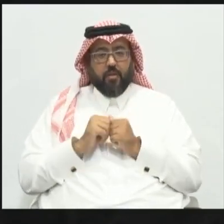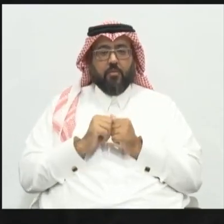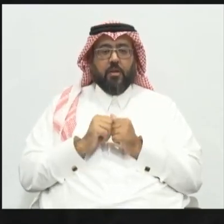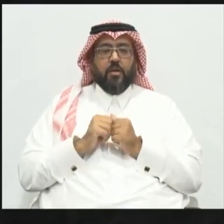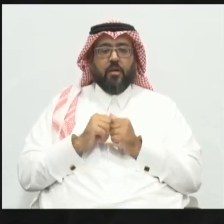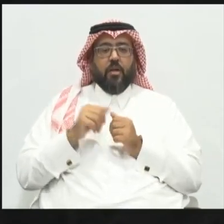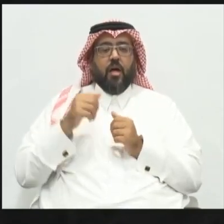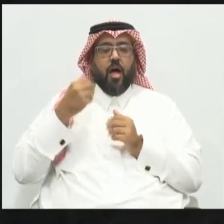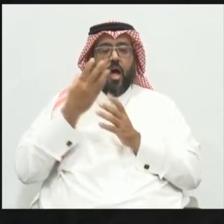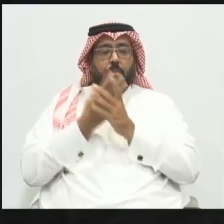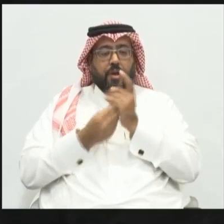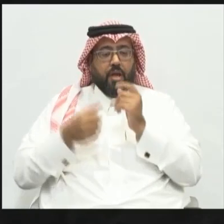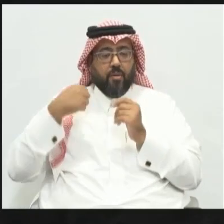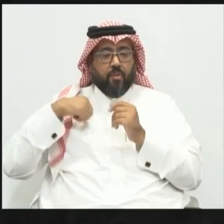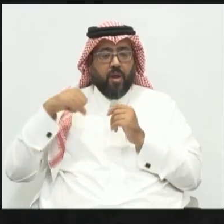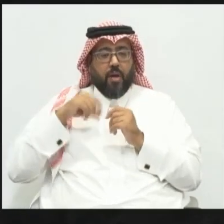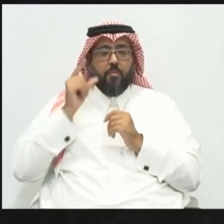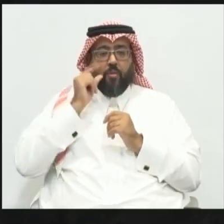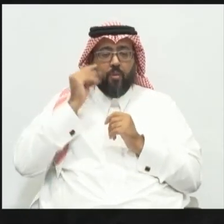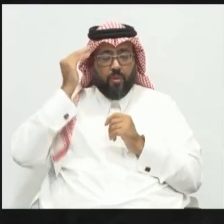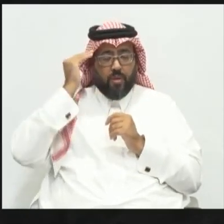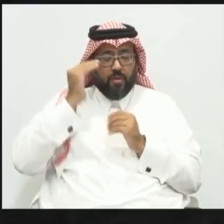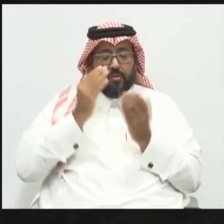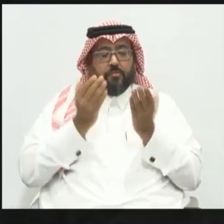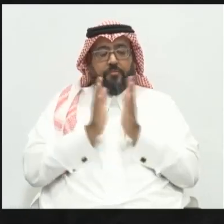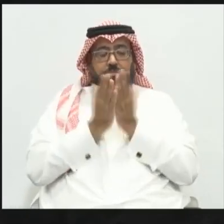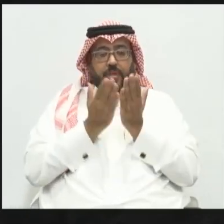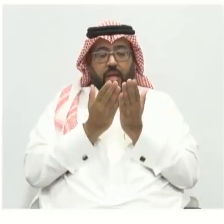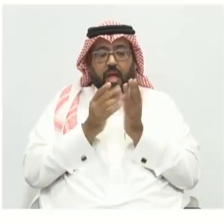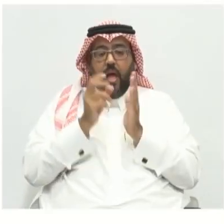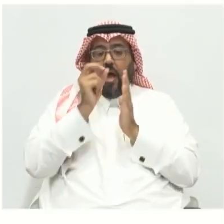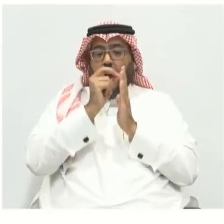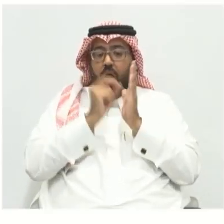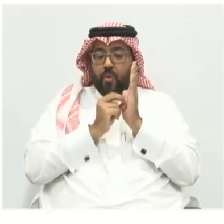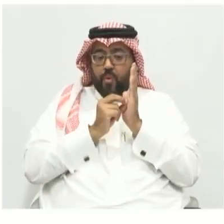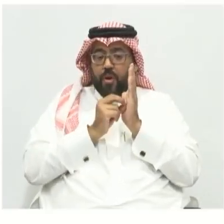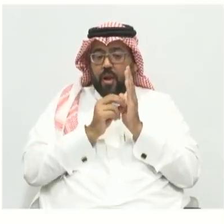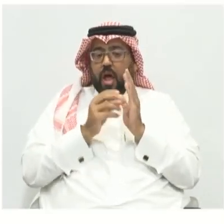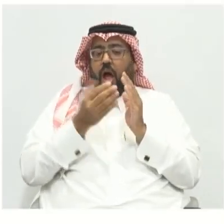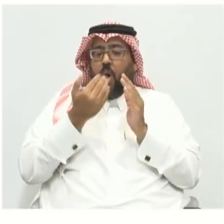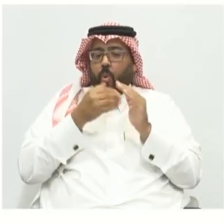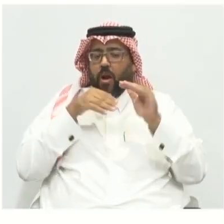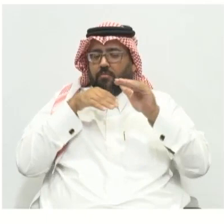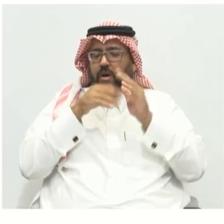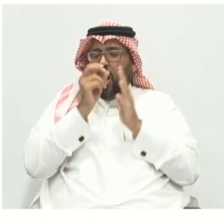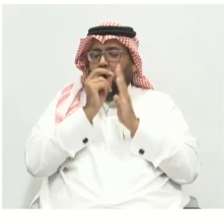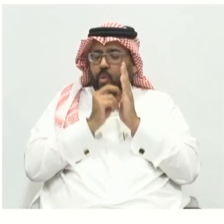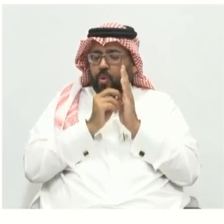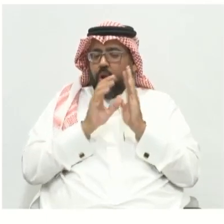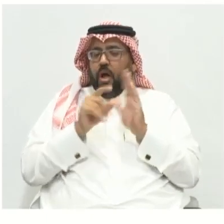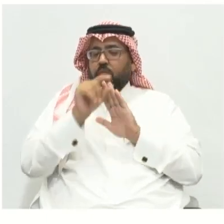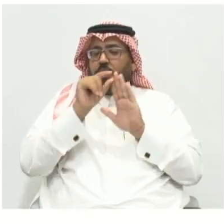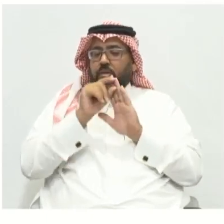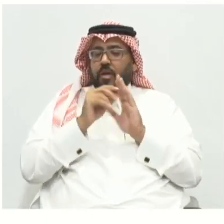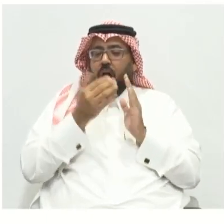حياكم الله ابنائي وبناتي الطلاب في ماده مبادئ القانون وبين يدينا درسنا في هذا اليوم